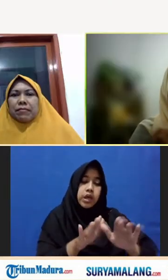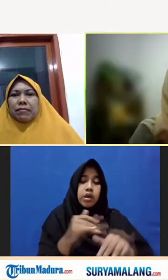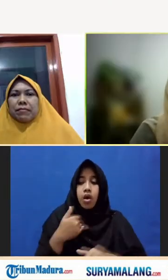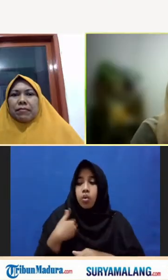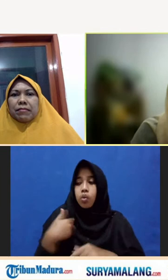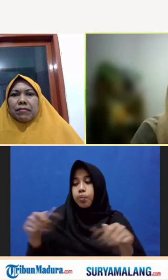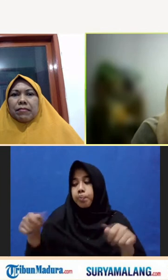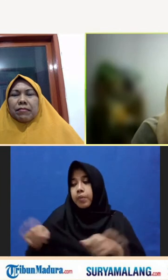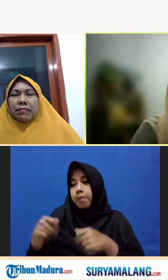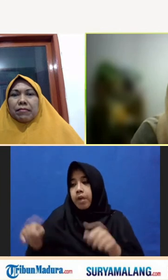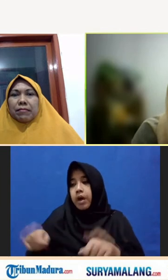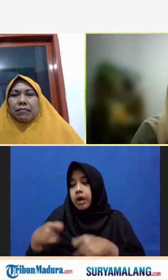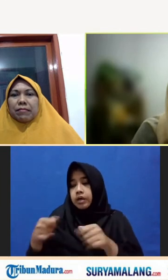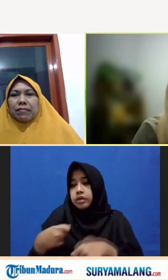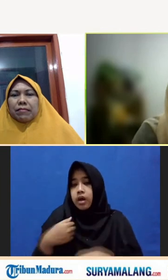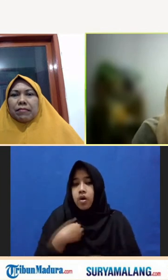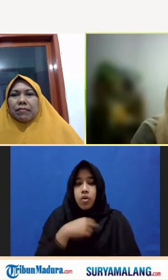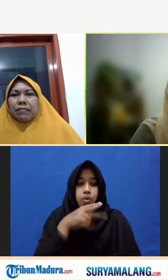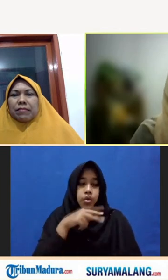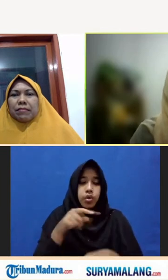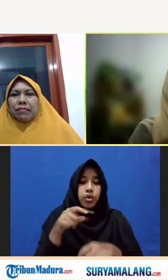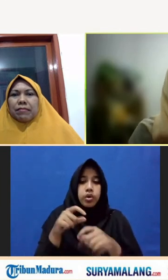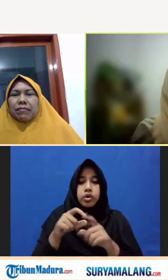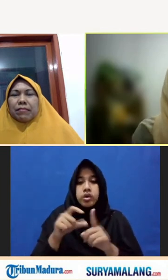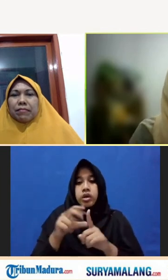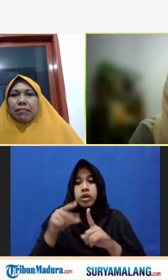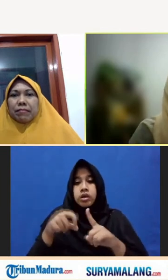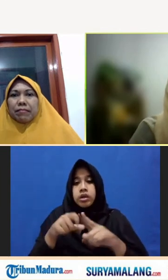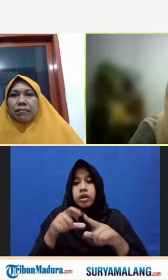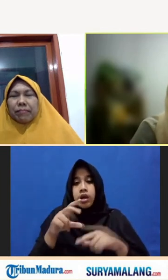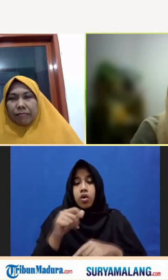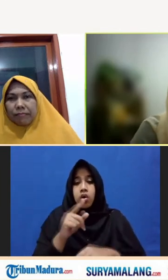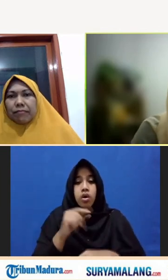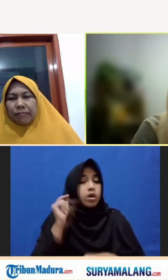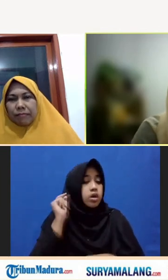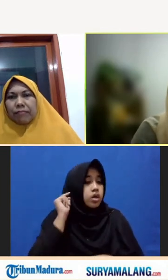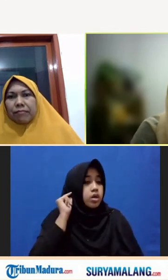yang dengan nonton drama Korea, ada yang, nah ibu harus punya itu dulu.